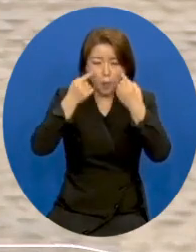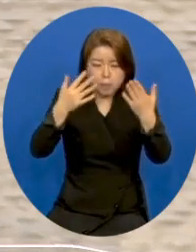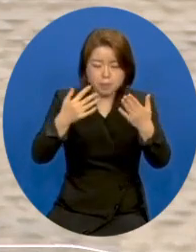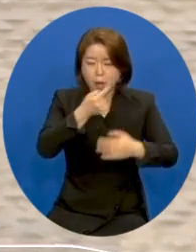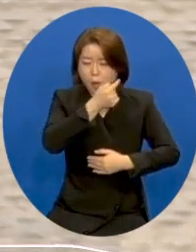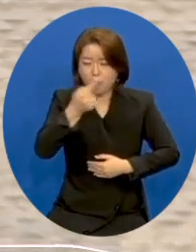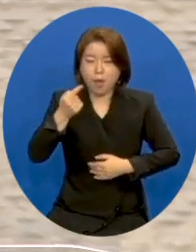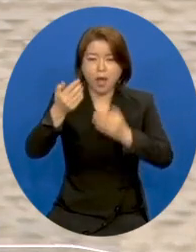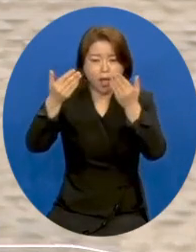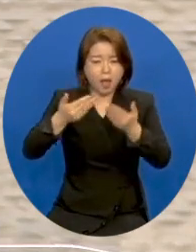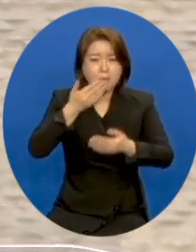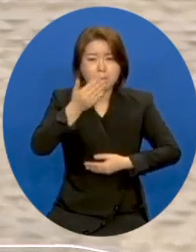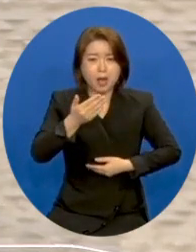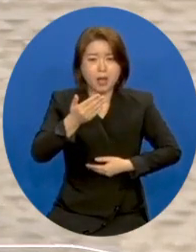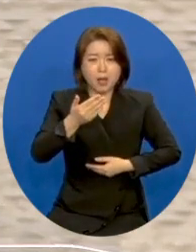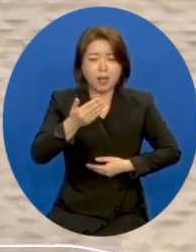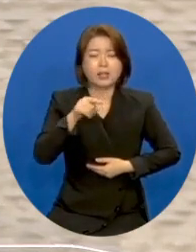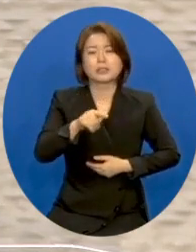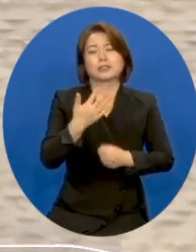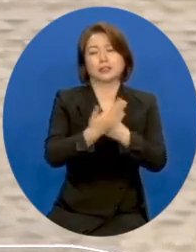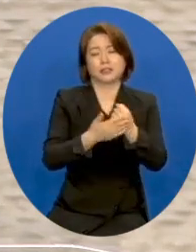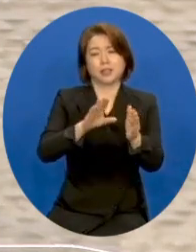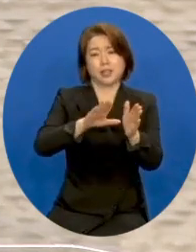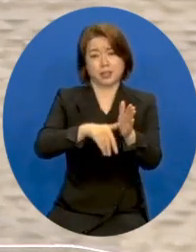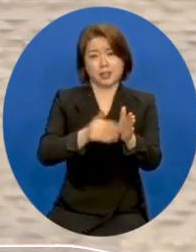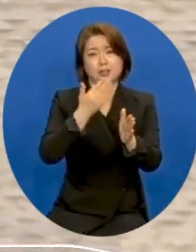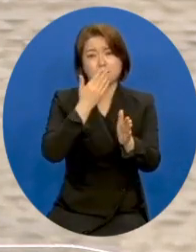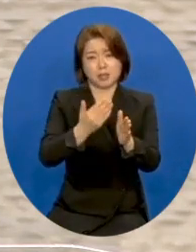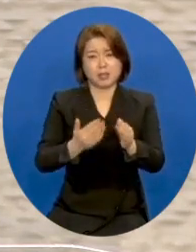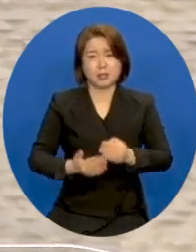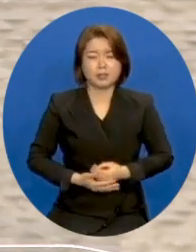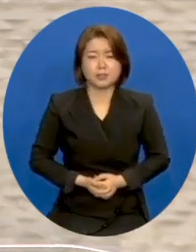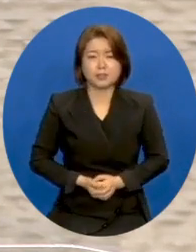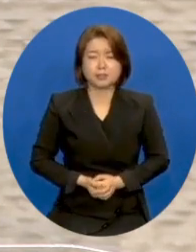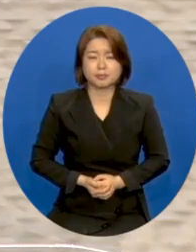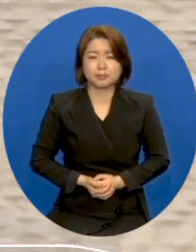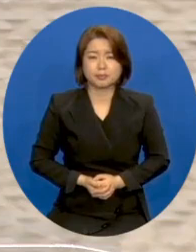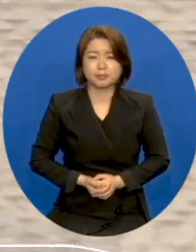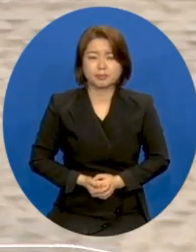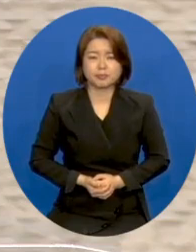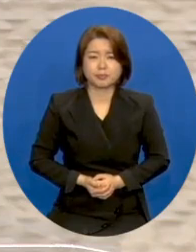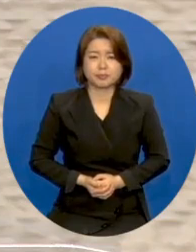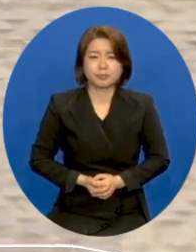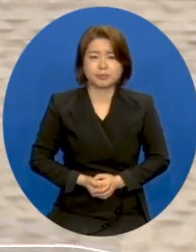볼 수 있는 그런 은혜의 때가 아니겠느냐 말입니다.